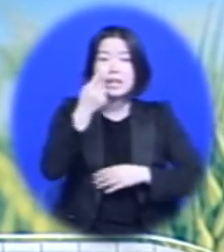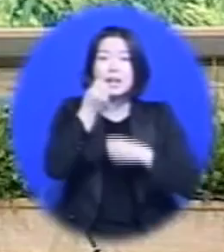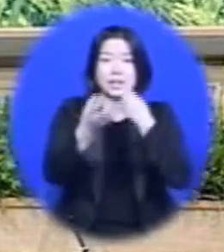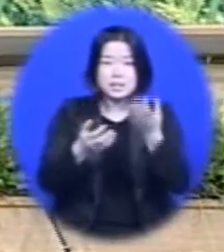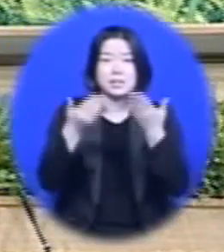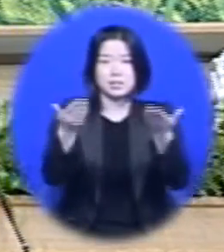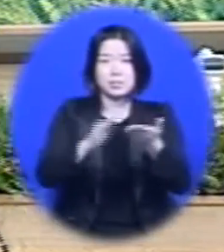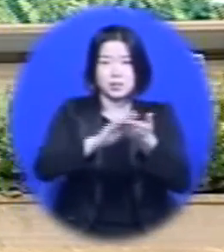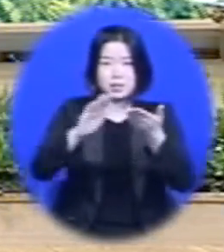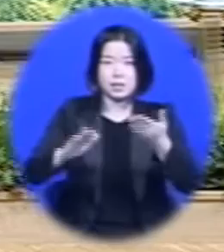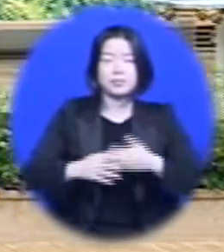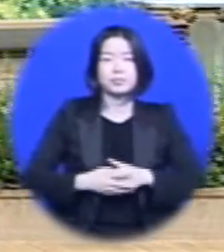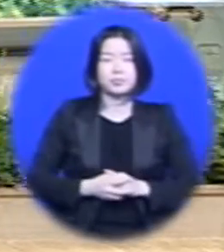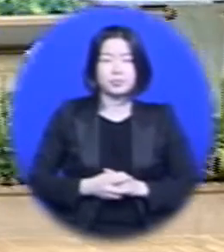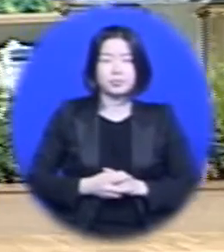주시겠습니다.